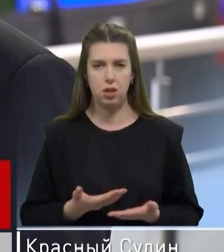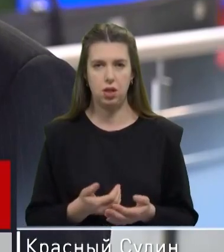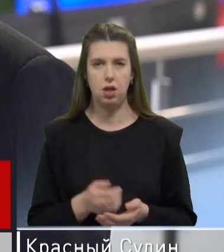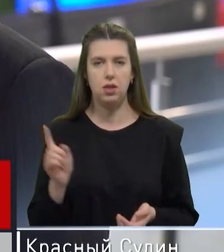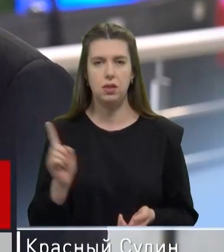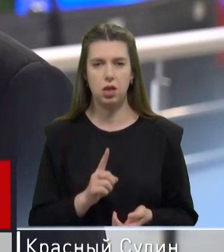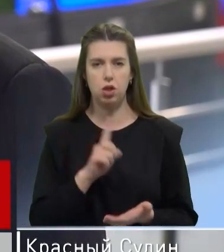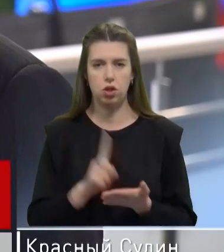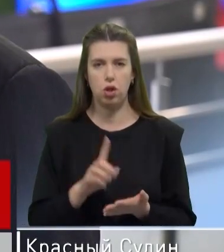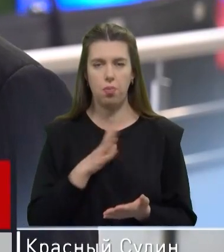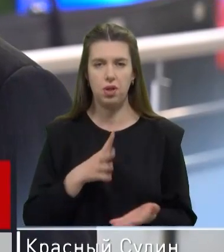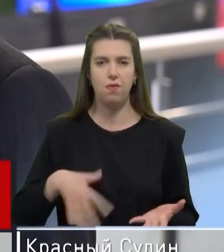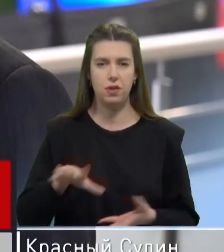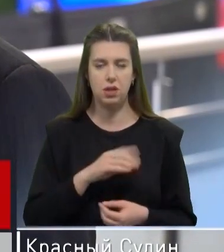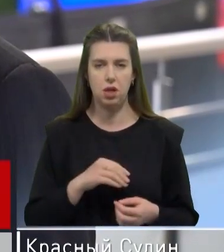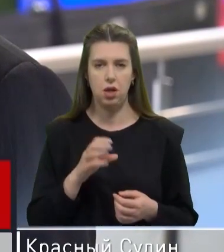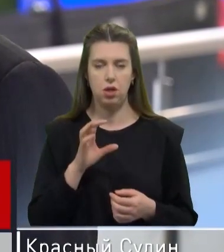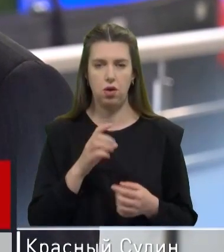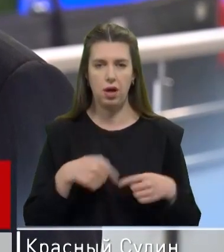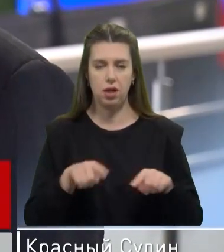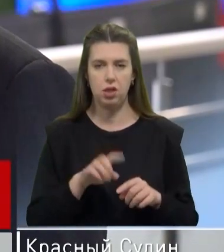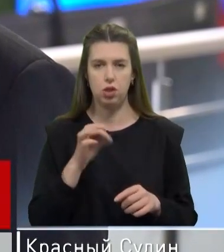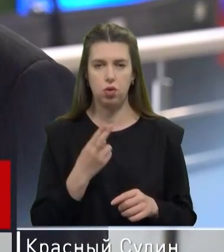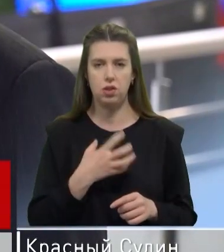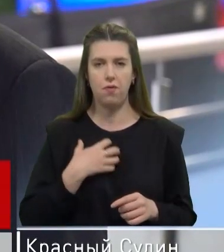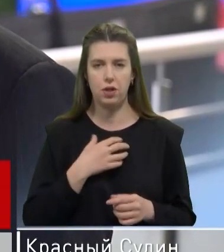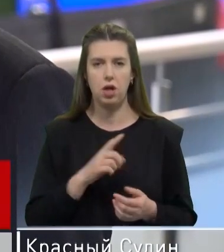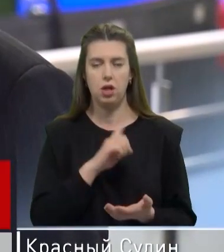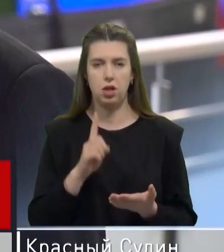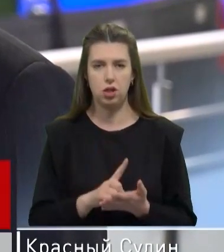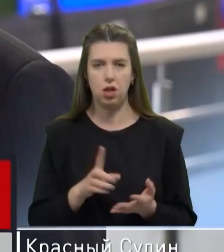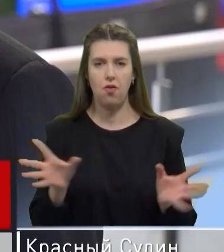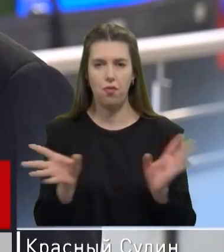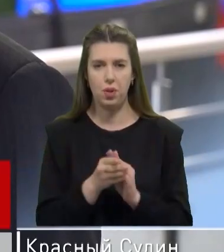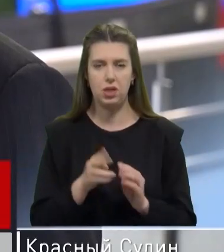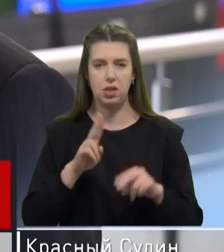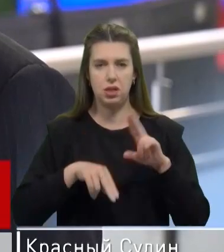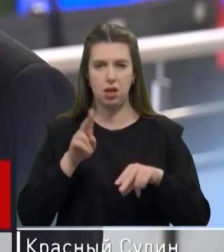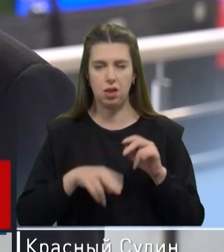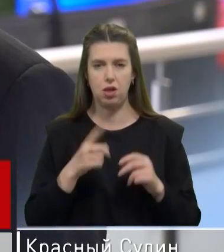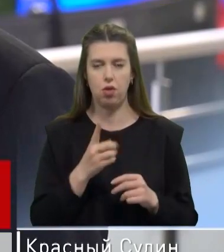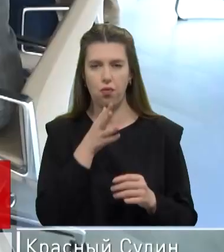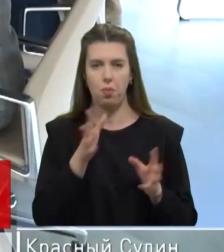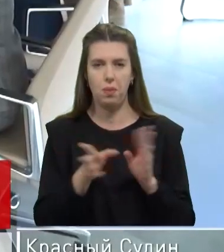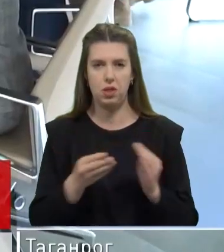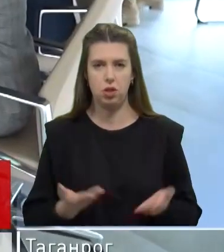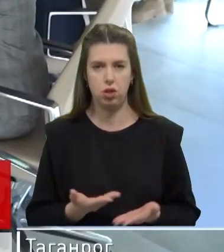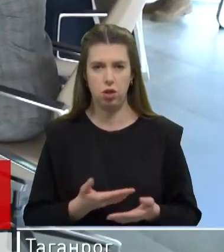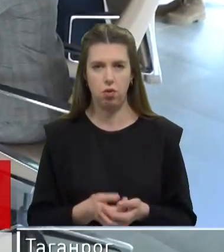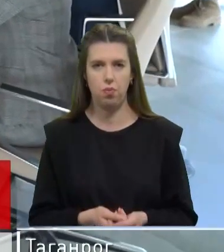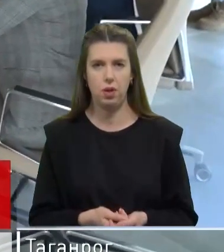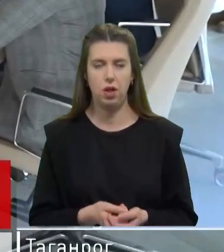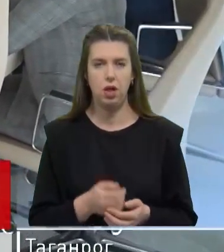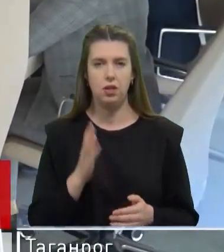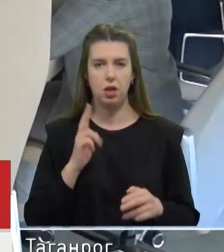то значит, там должны быть все объекты социального назначения, и они должны синхронно возводиться вместе с жильем.